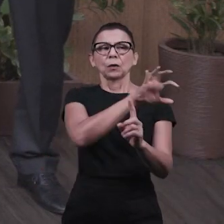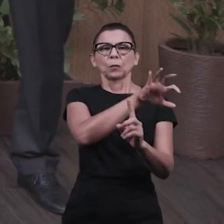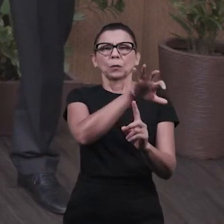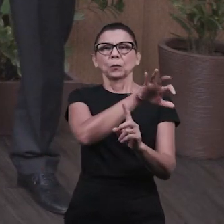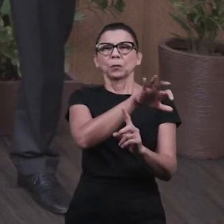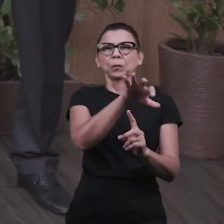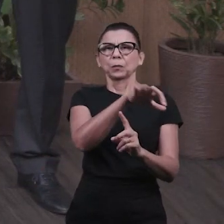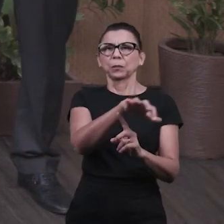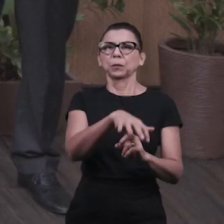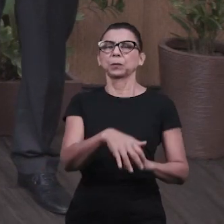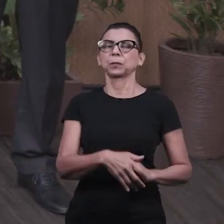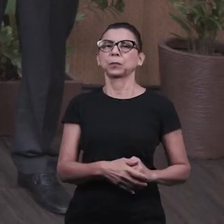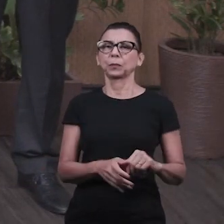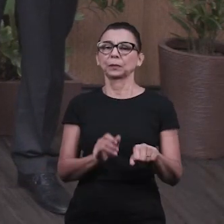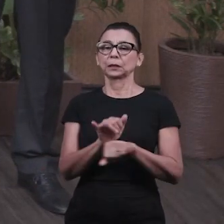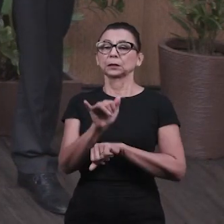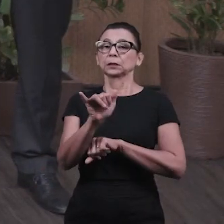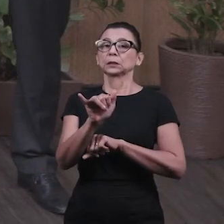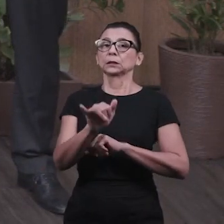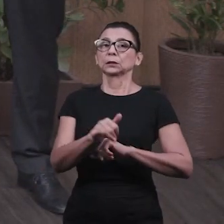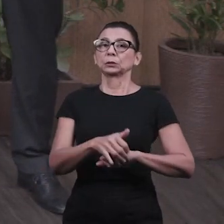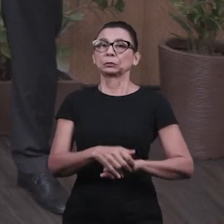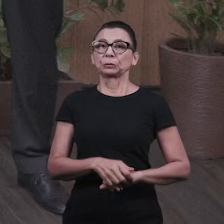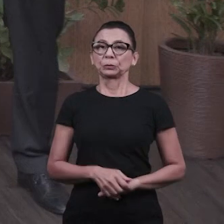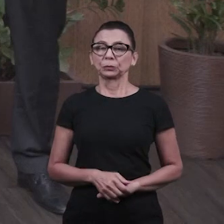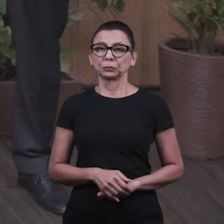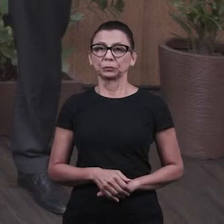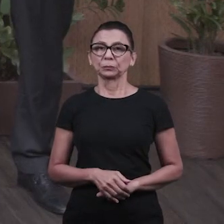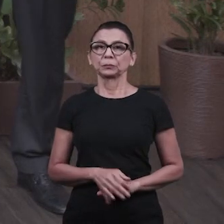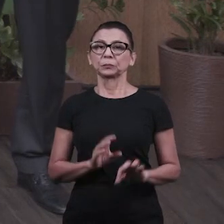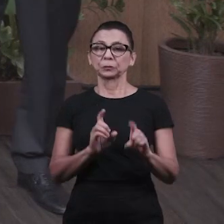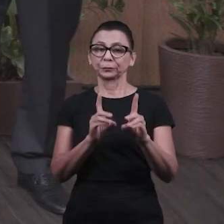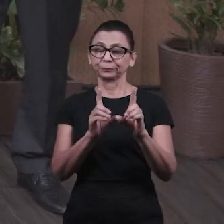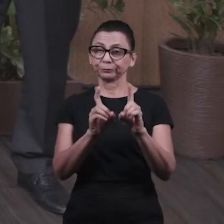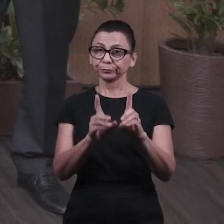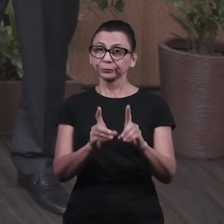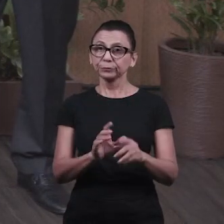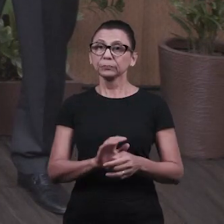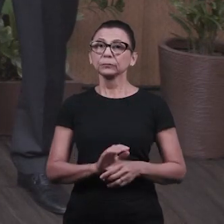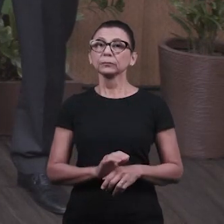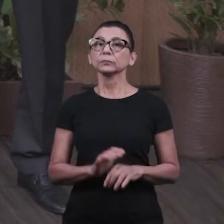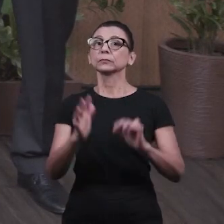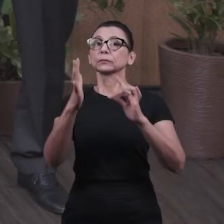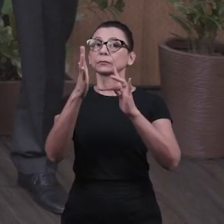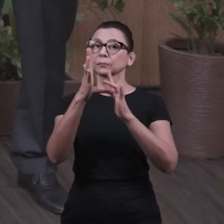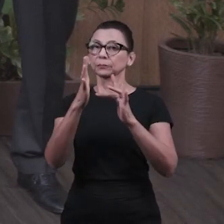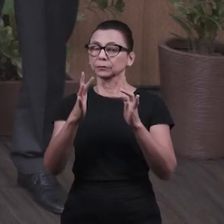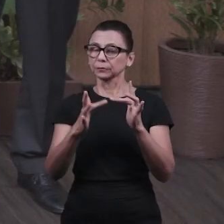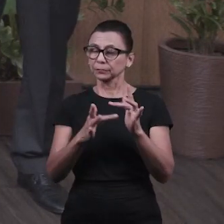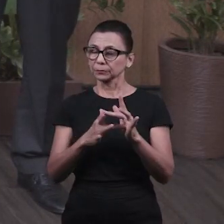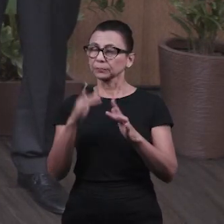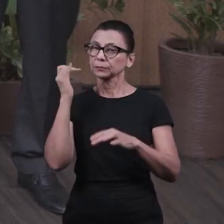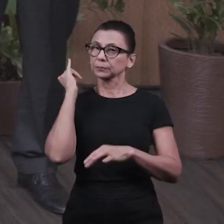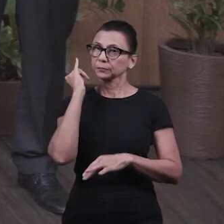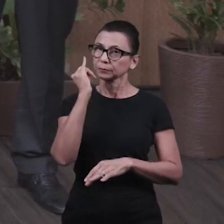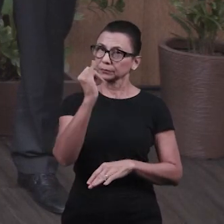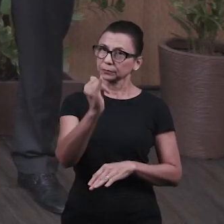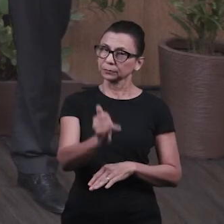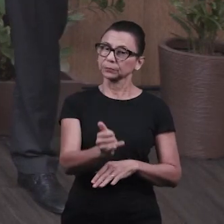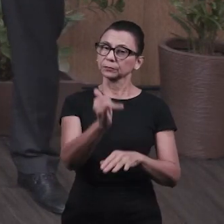des enseignements trompeurs. Et le Seigneur Jésus, il a averti sur le